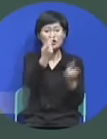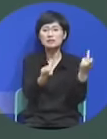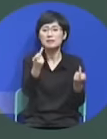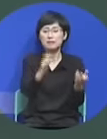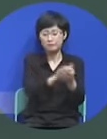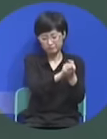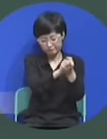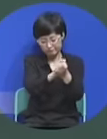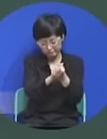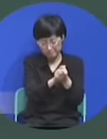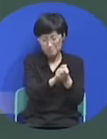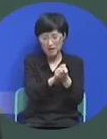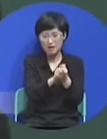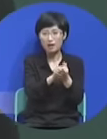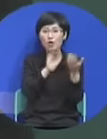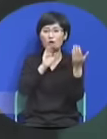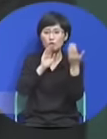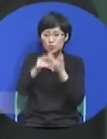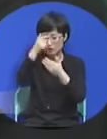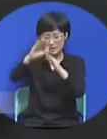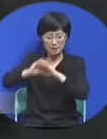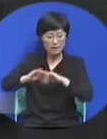예배해라.